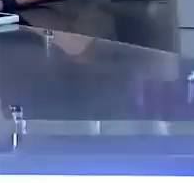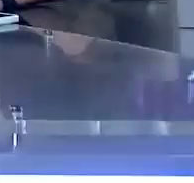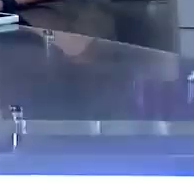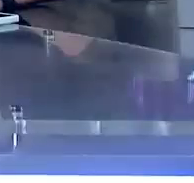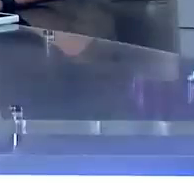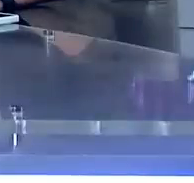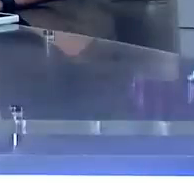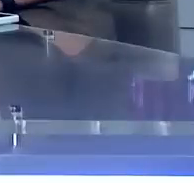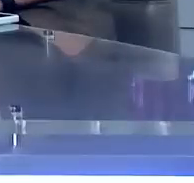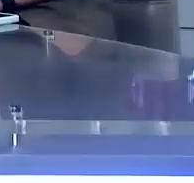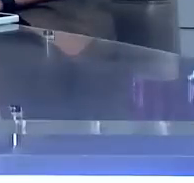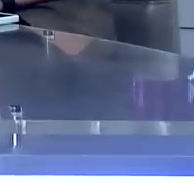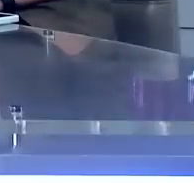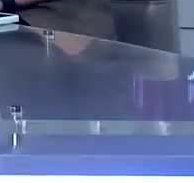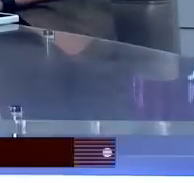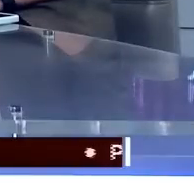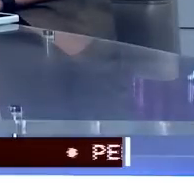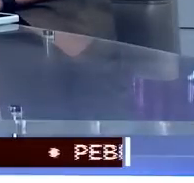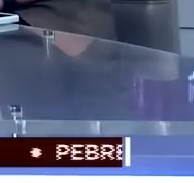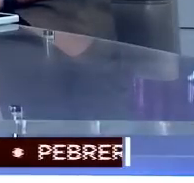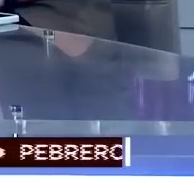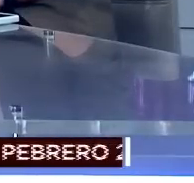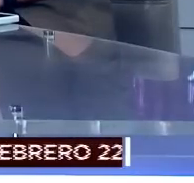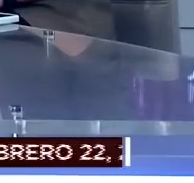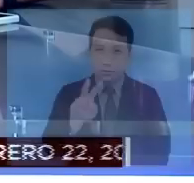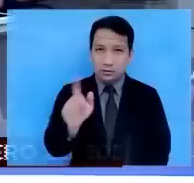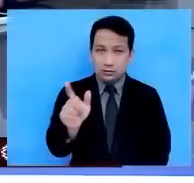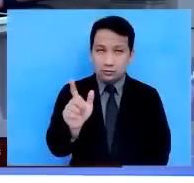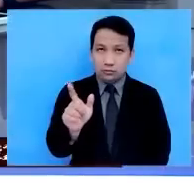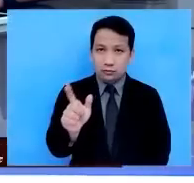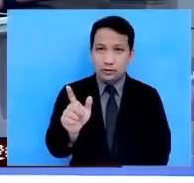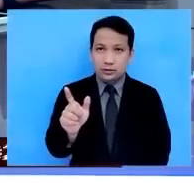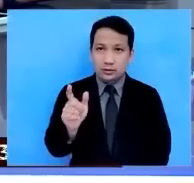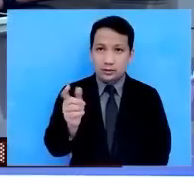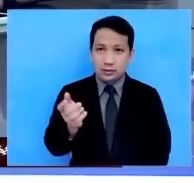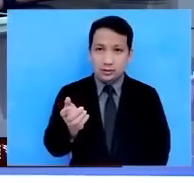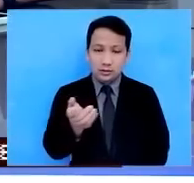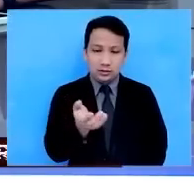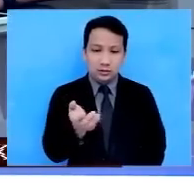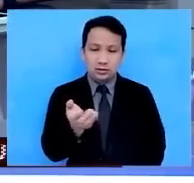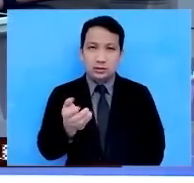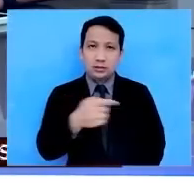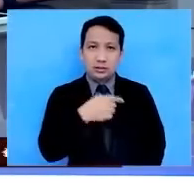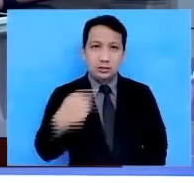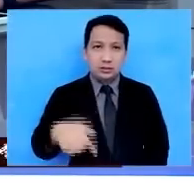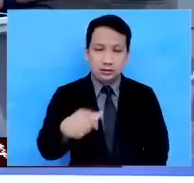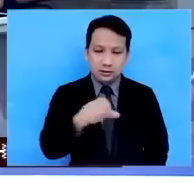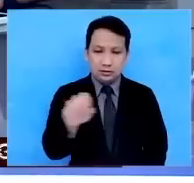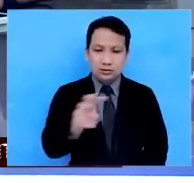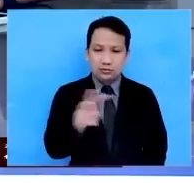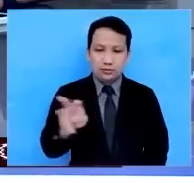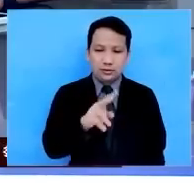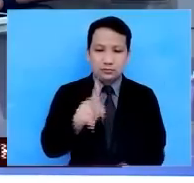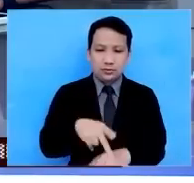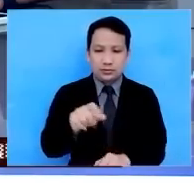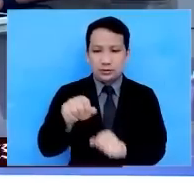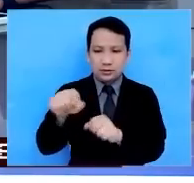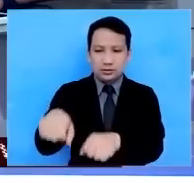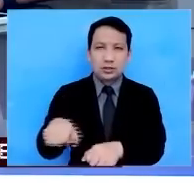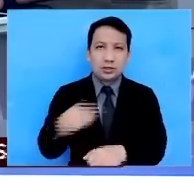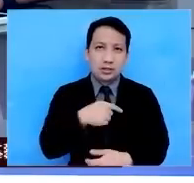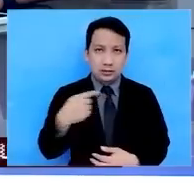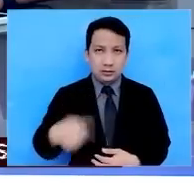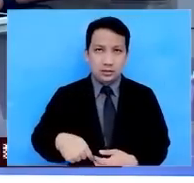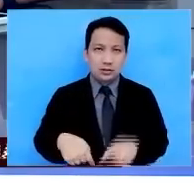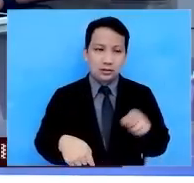May naispatan na namang mahigit 20 Chinese vessels sa Philippine Exclusive Economic Zone sa West Philippine Sea. Ang China,